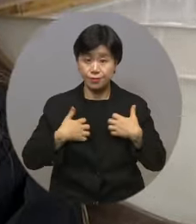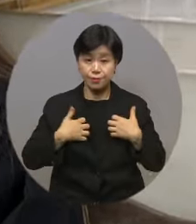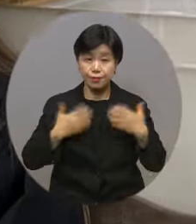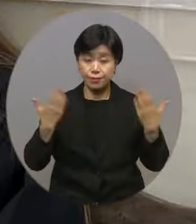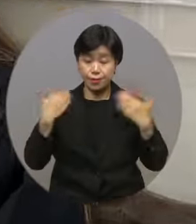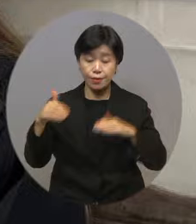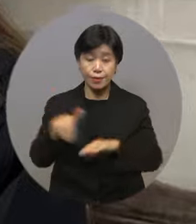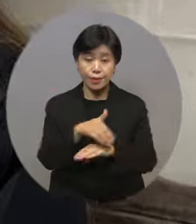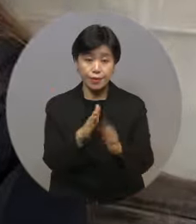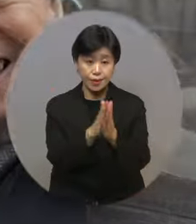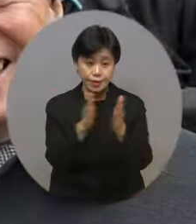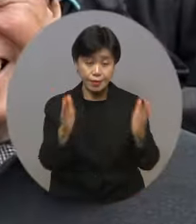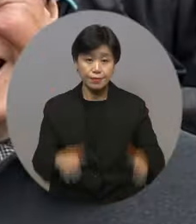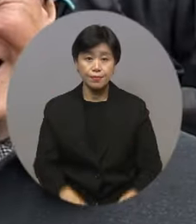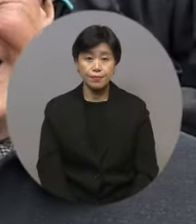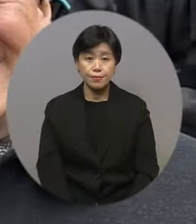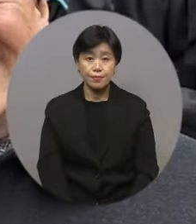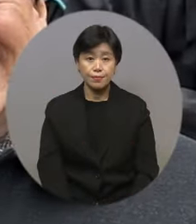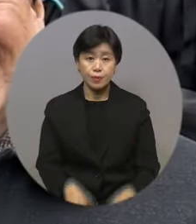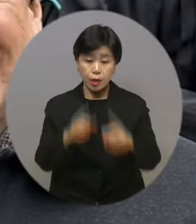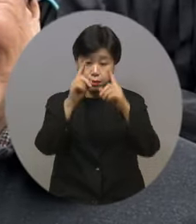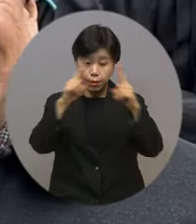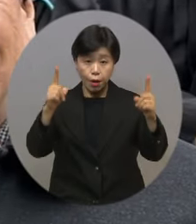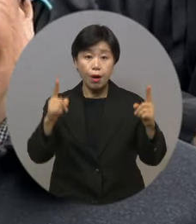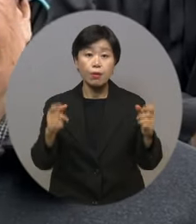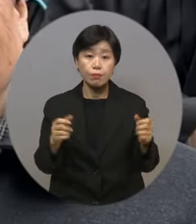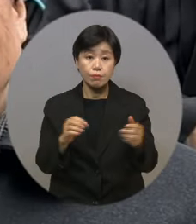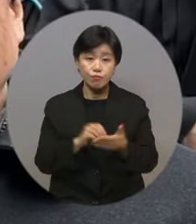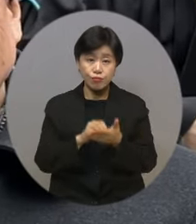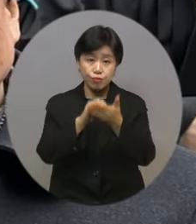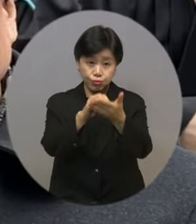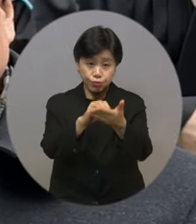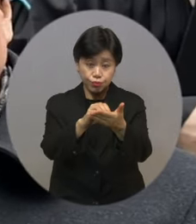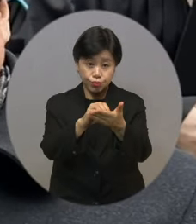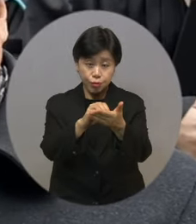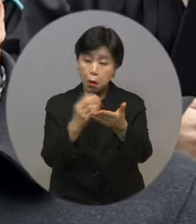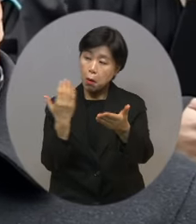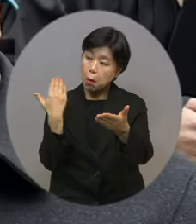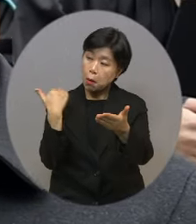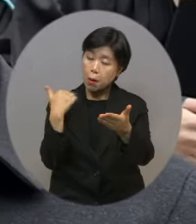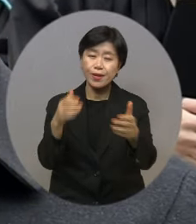있었습니다. 그렇게 대학까지 진학을 하고 얼마 전